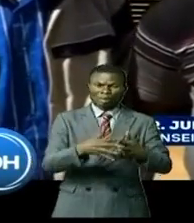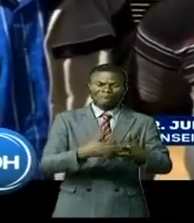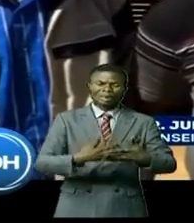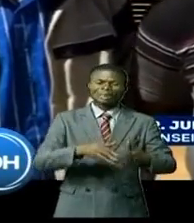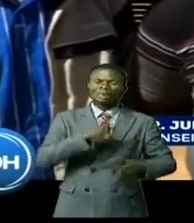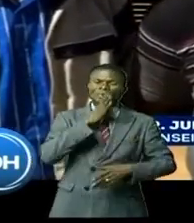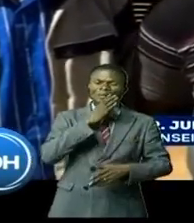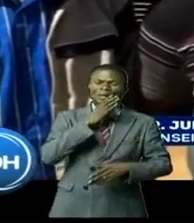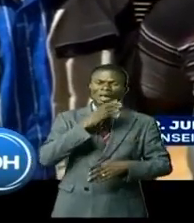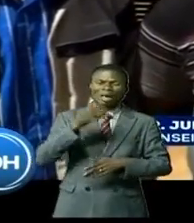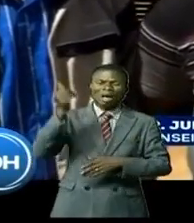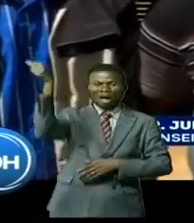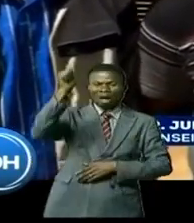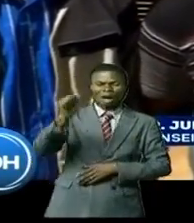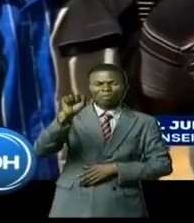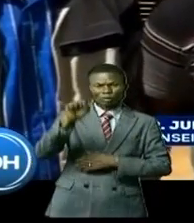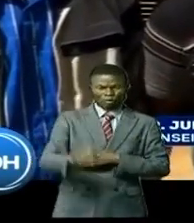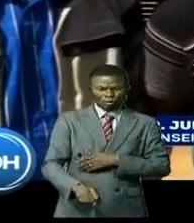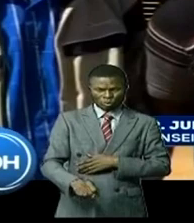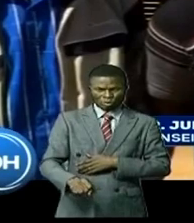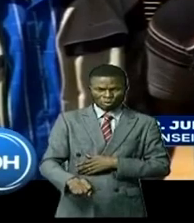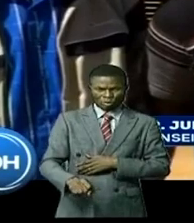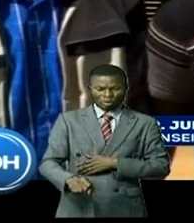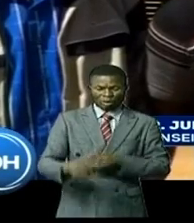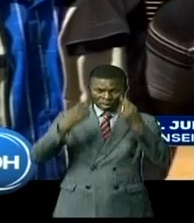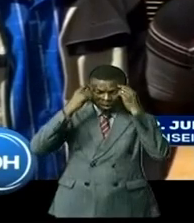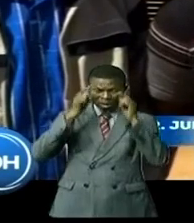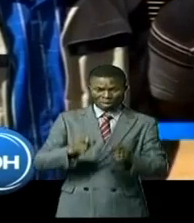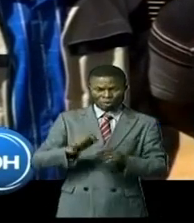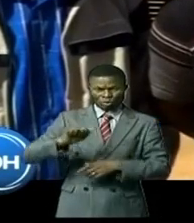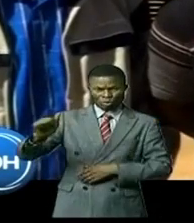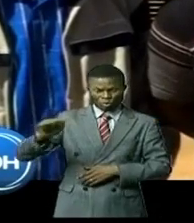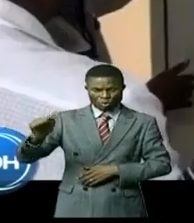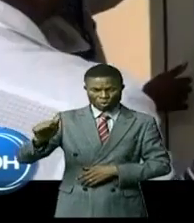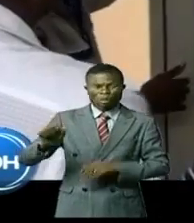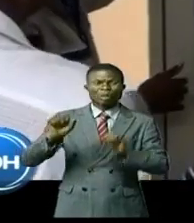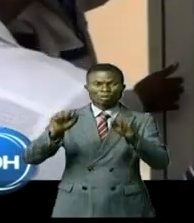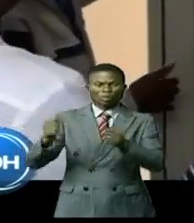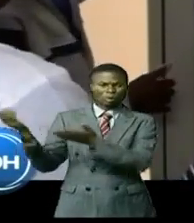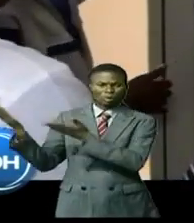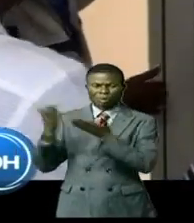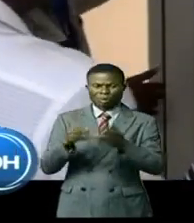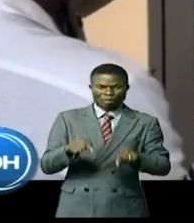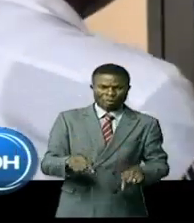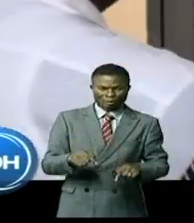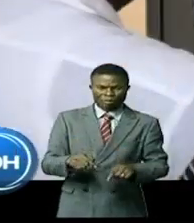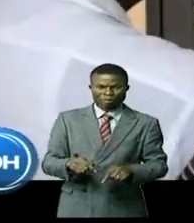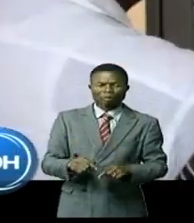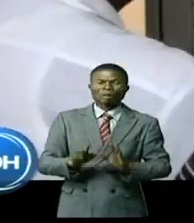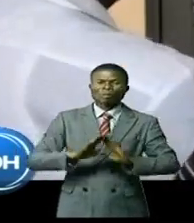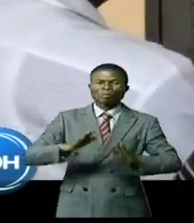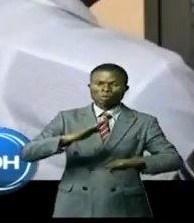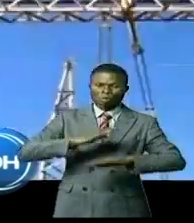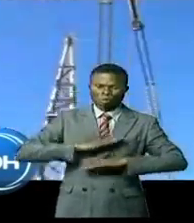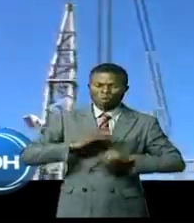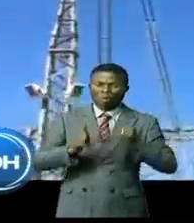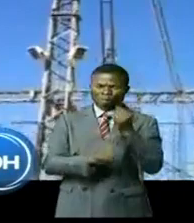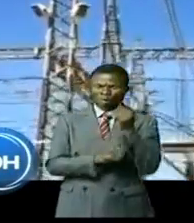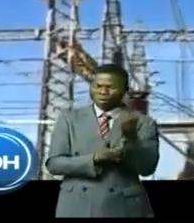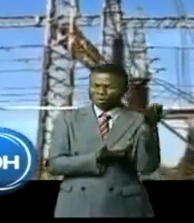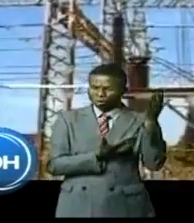Sud et tout, mais sous sa décision, il a été possible. Pour répondre à cette demande toujours croissante,